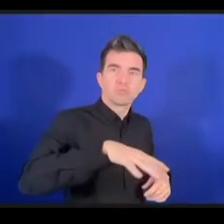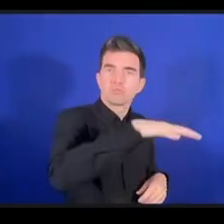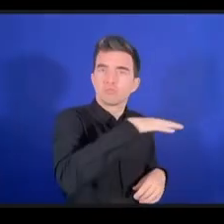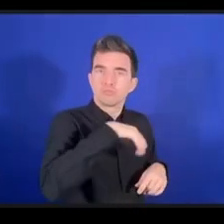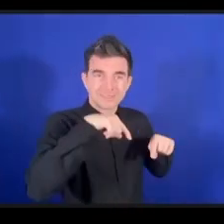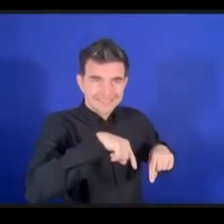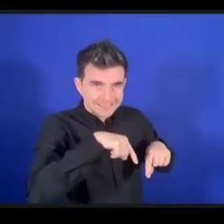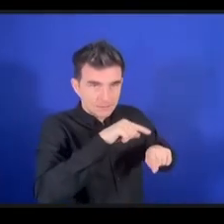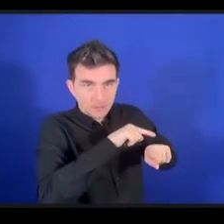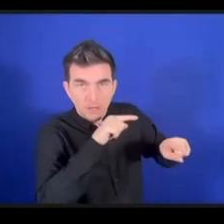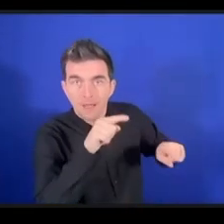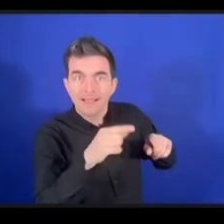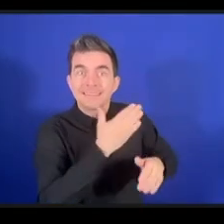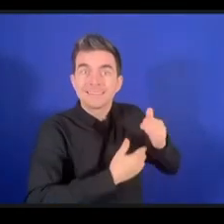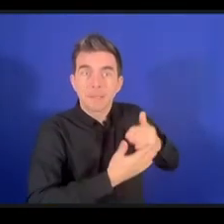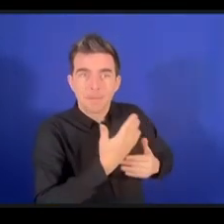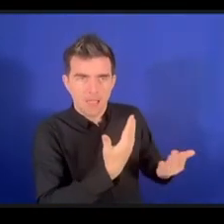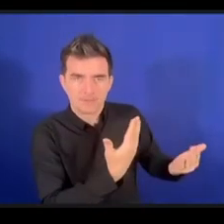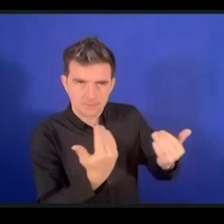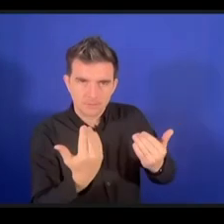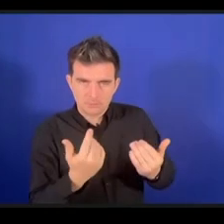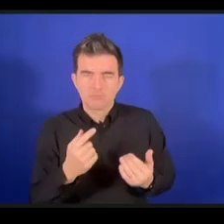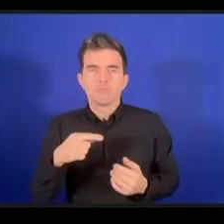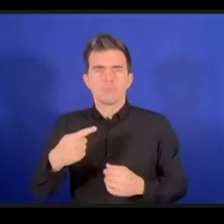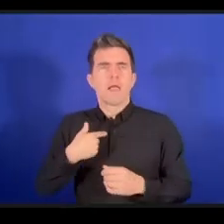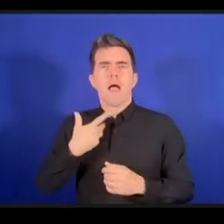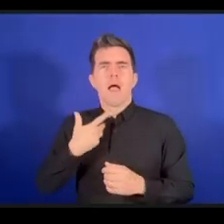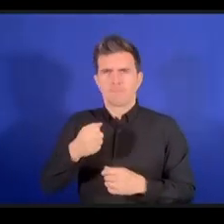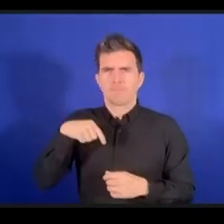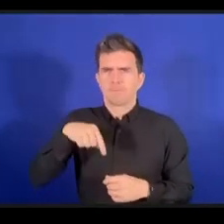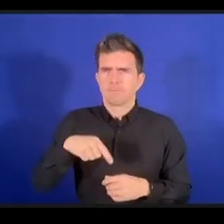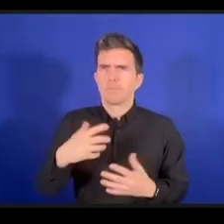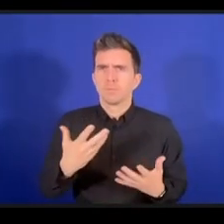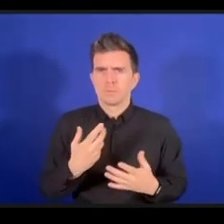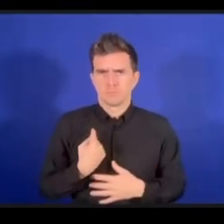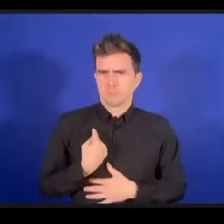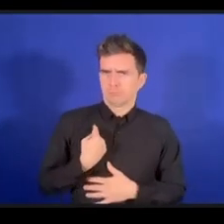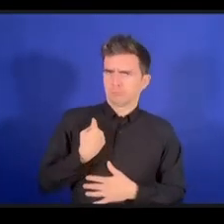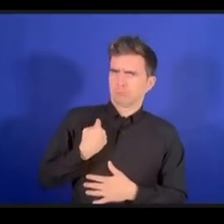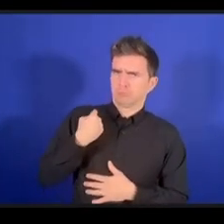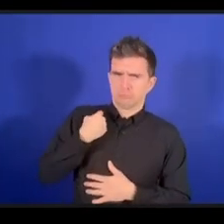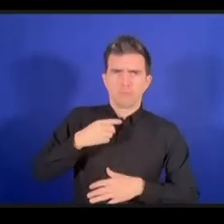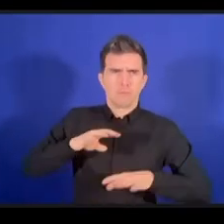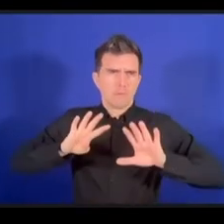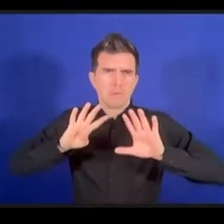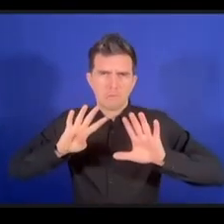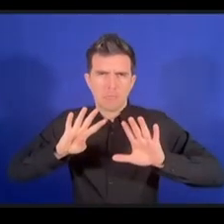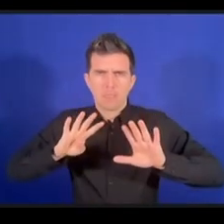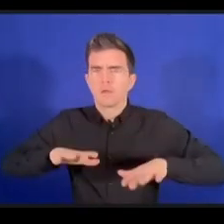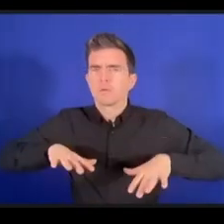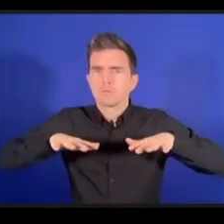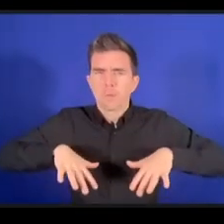10月9号，我们有两位残障人士是来自日本的，